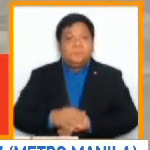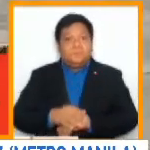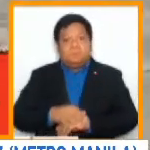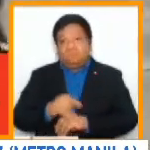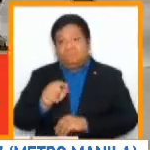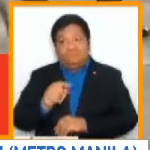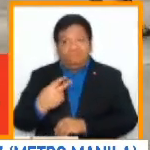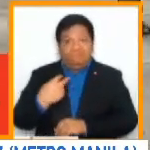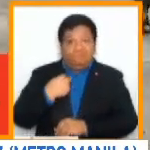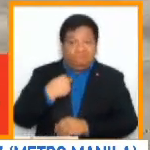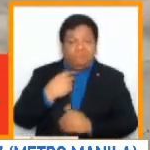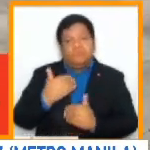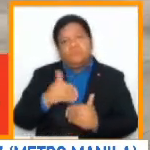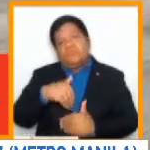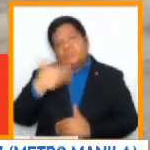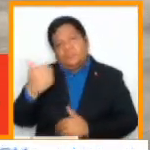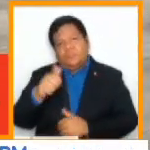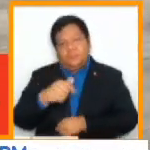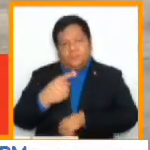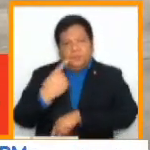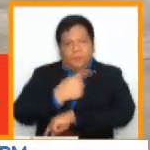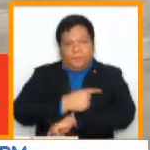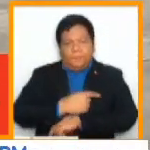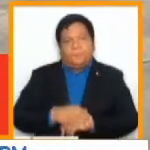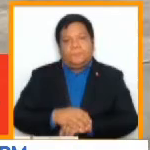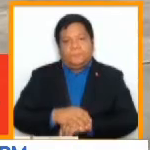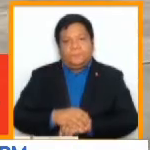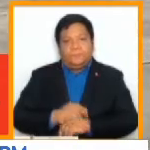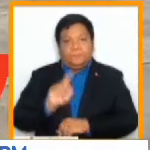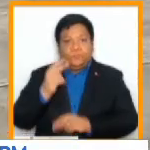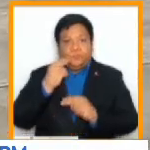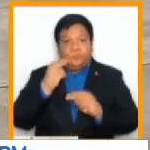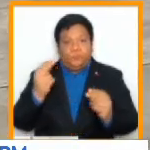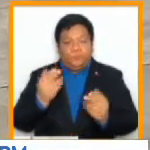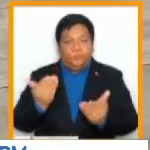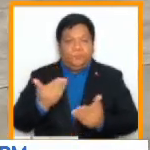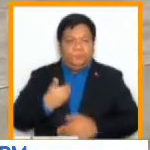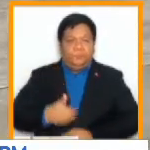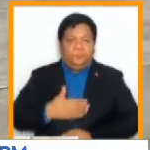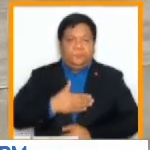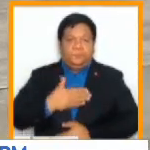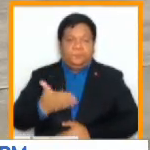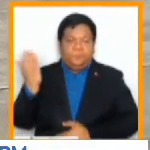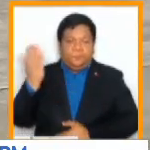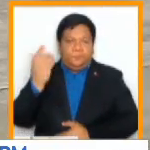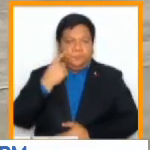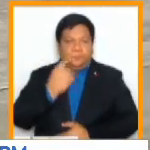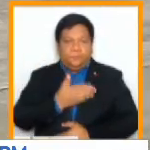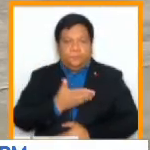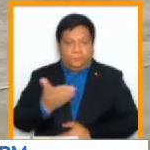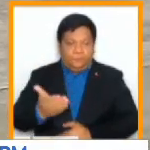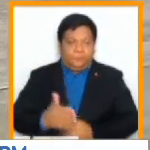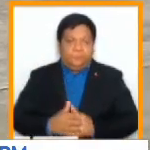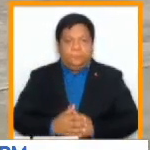araw. Yan ang unang balita dito sa Caloocan. Ako po si Darlene Kay, buong puso para sa Pilipino. Yeah.